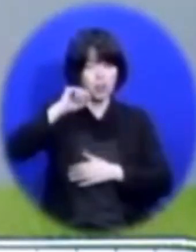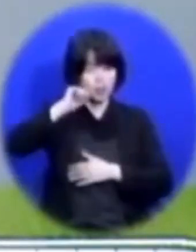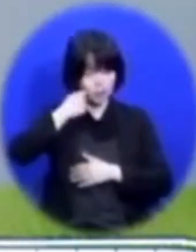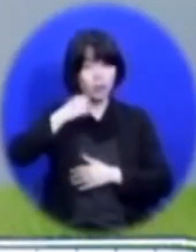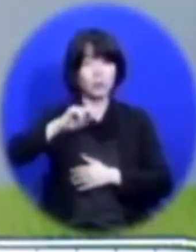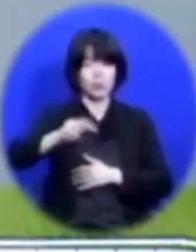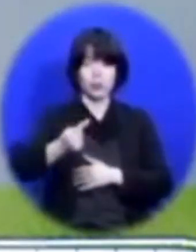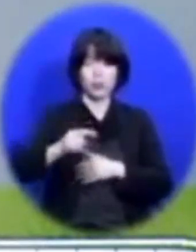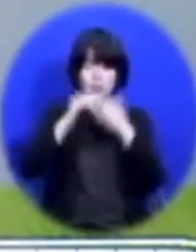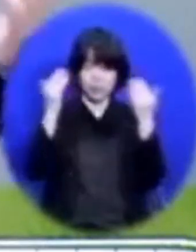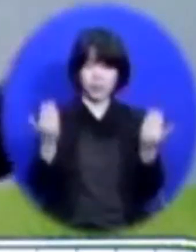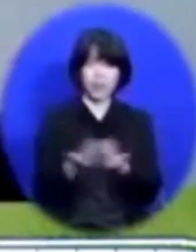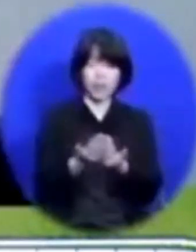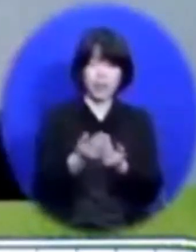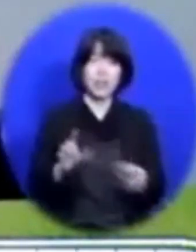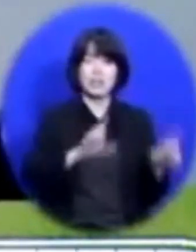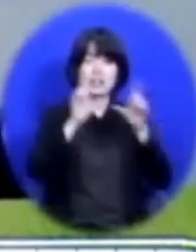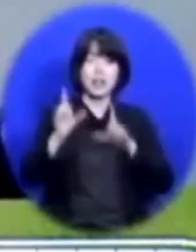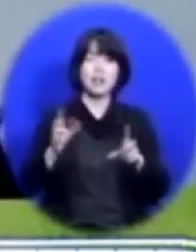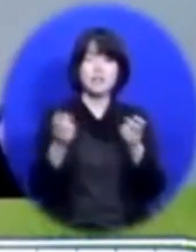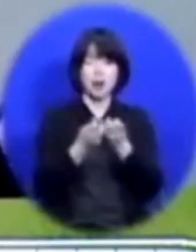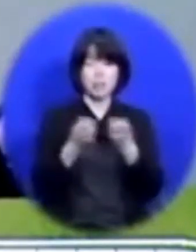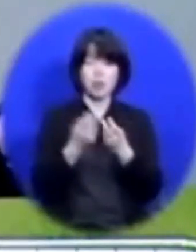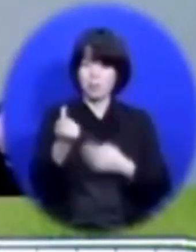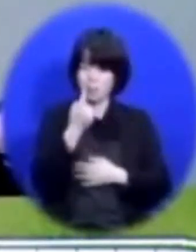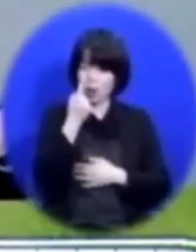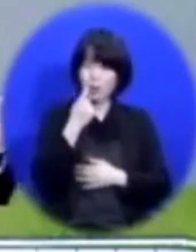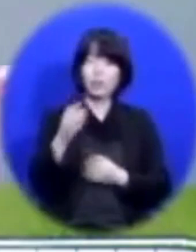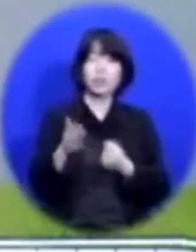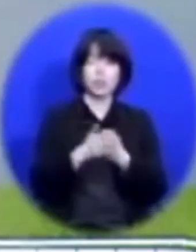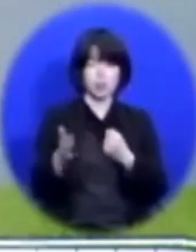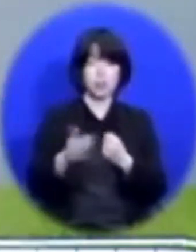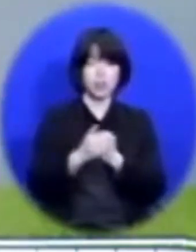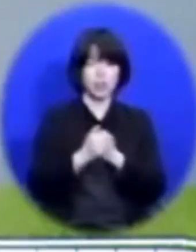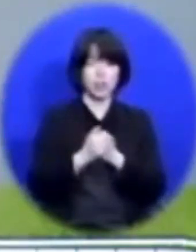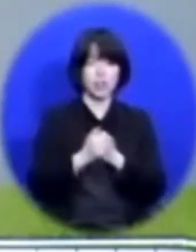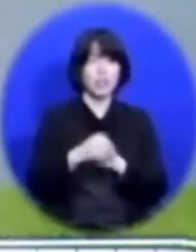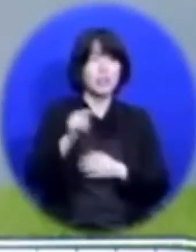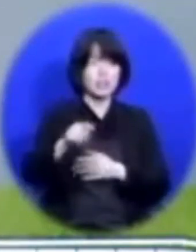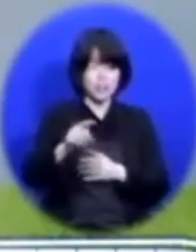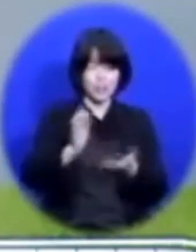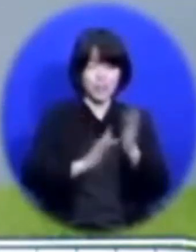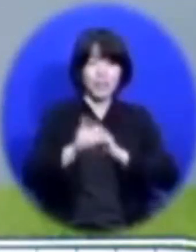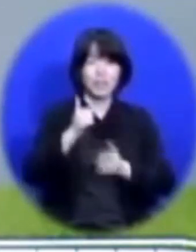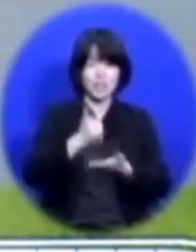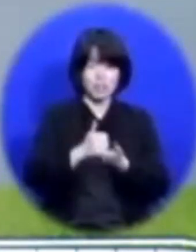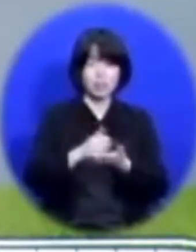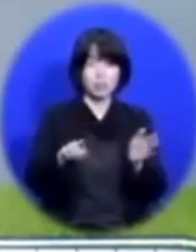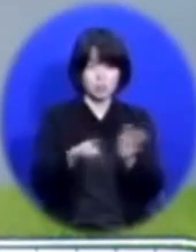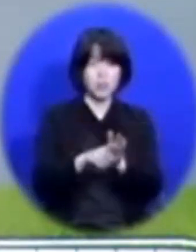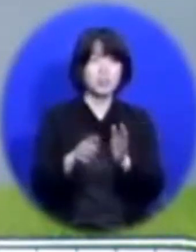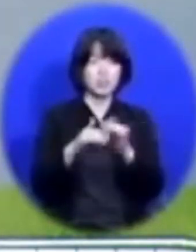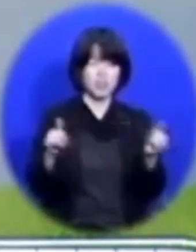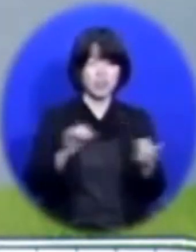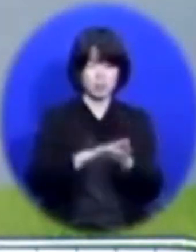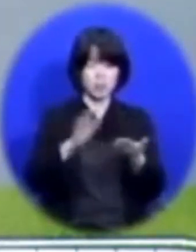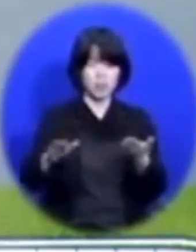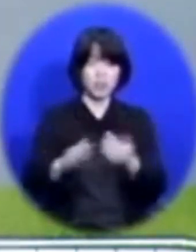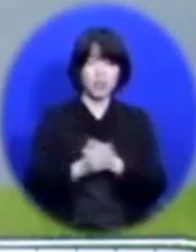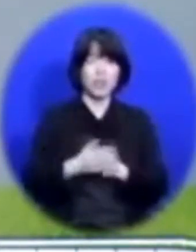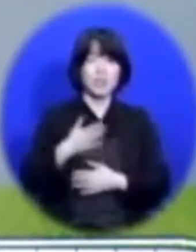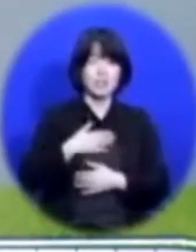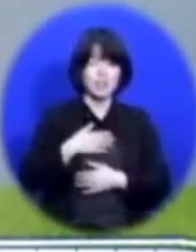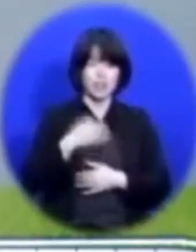과 삶의어려움을극복하는법을배웠습니다.그렇죠?그것이바로 예수님을믿는다는것의의미입니다 .제